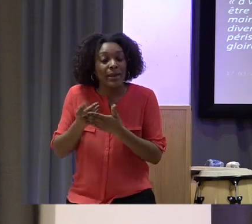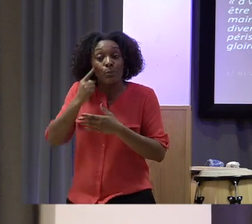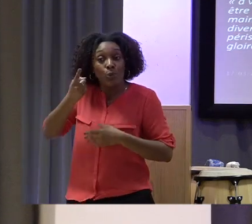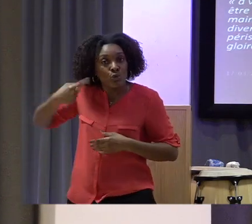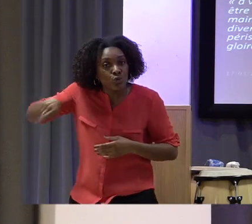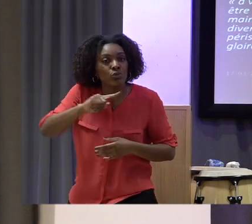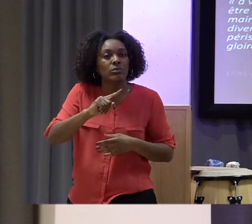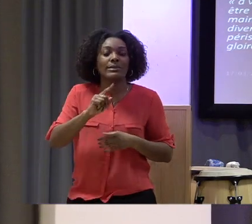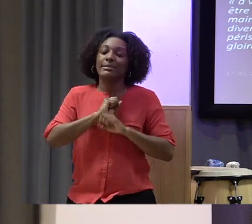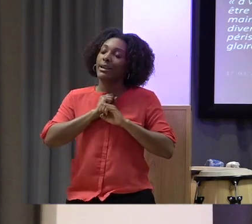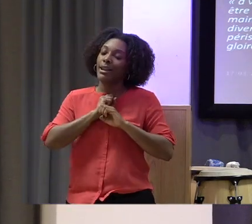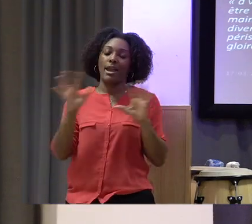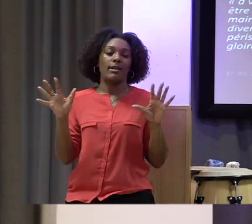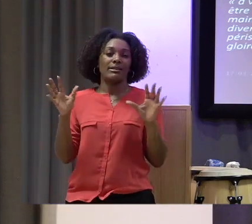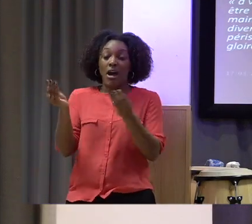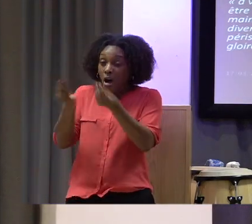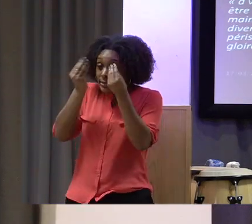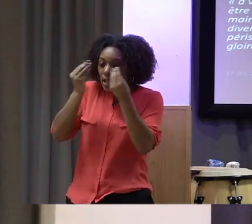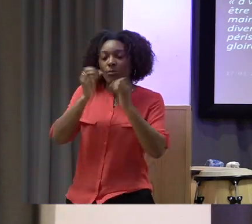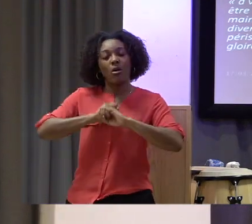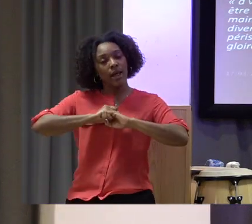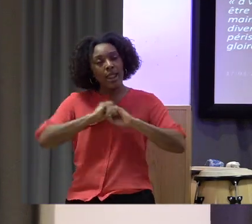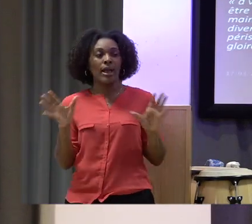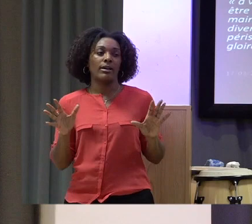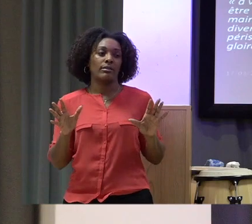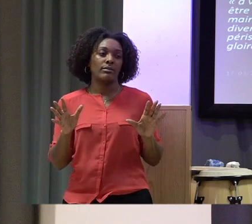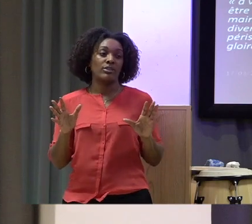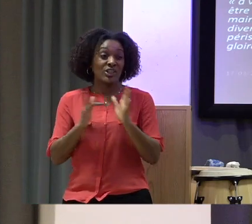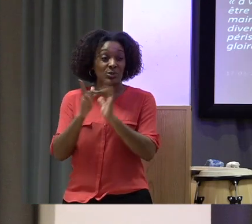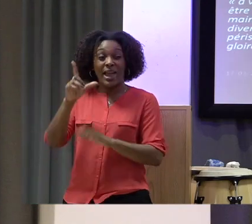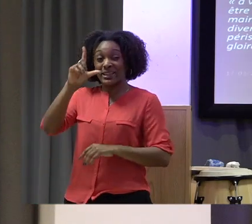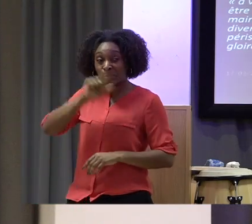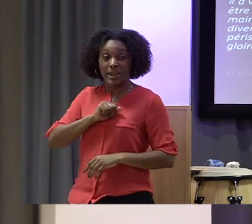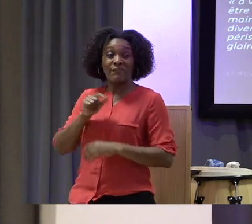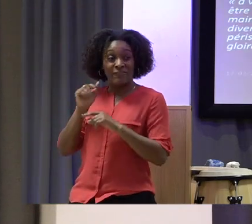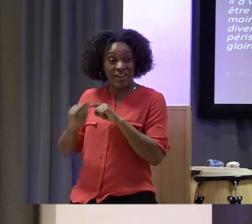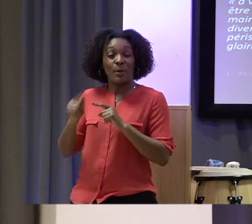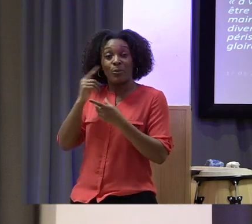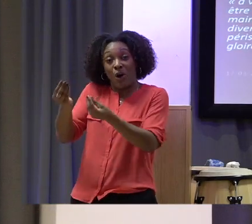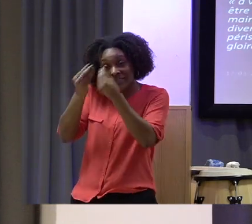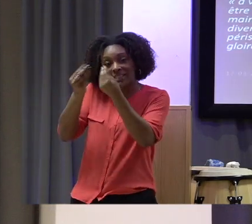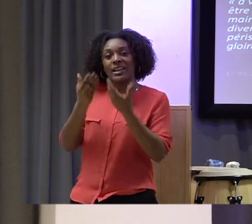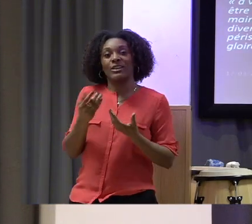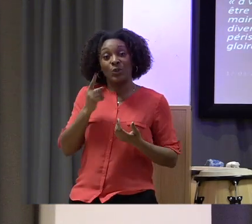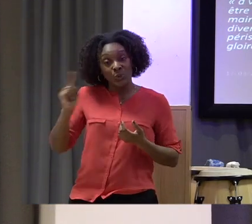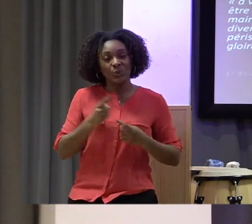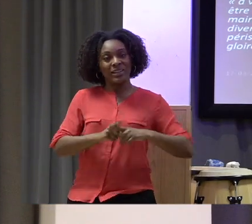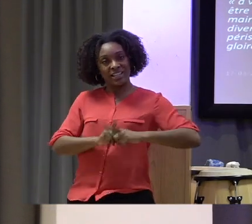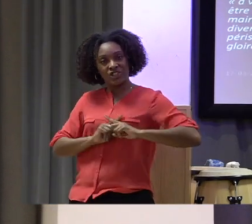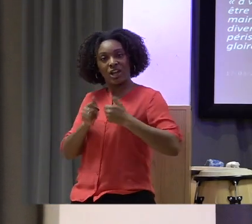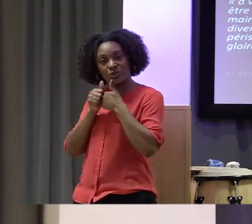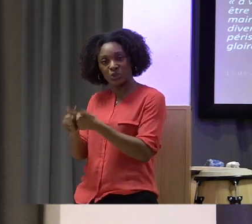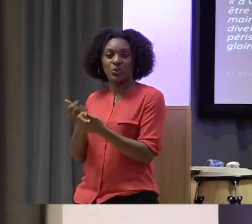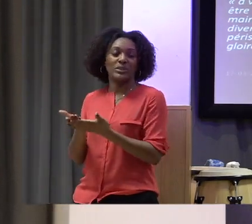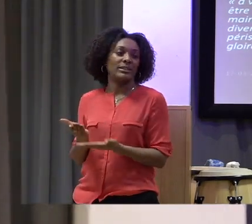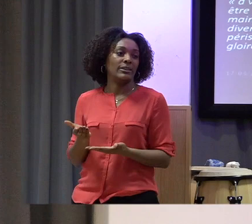nous. C'est un message qui nous a envoyés en tant que croyants.